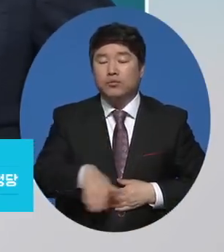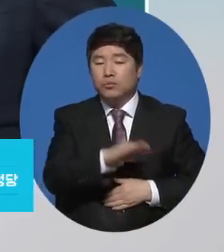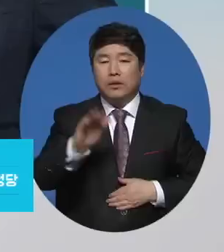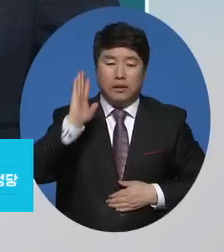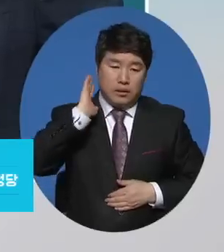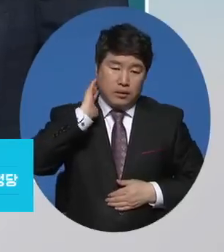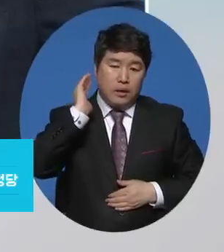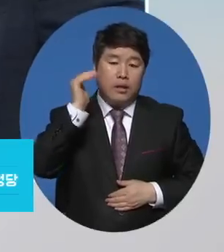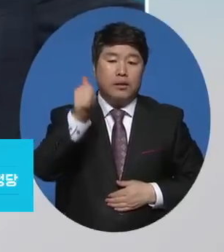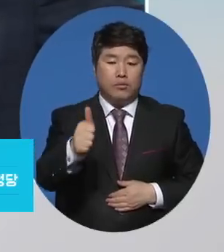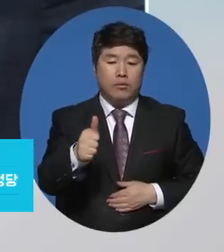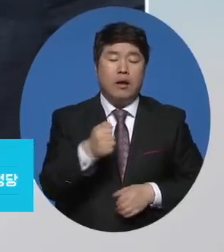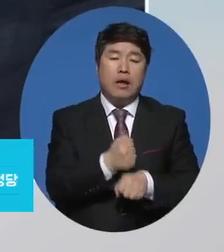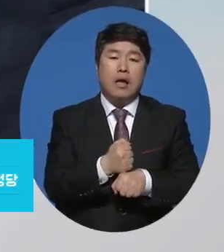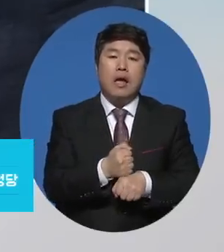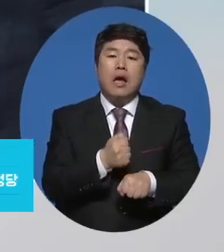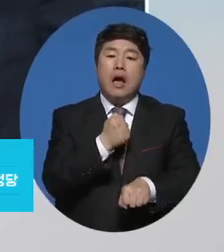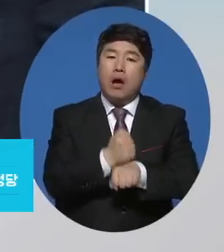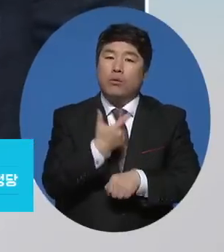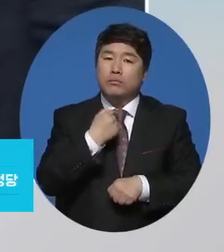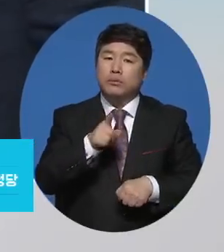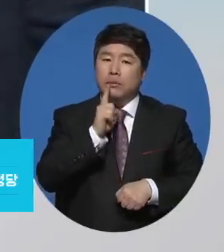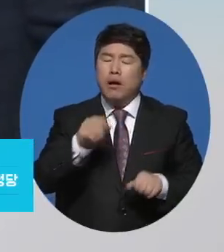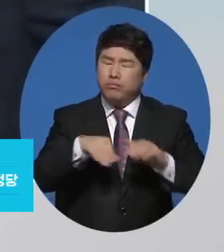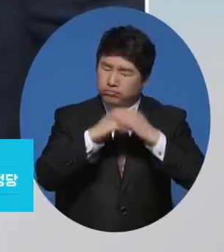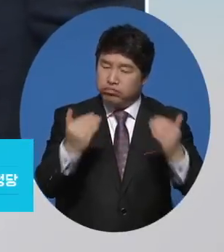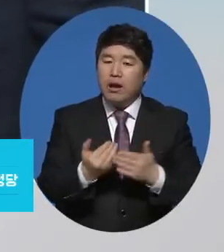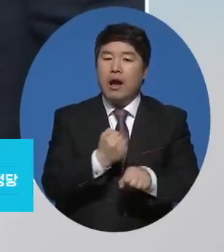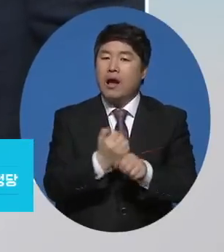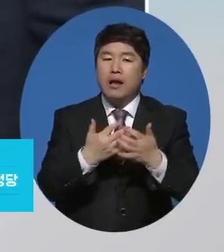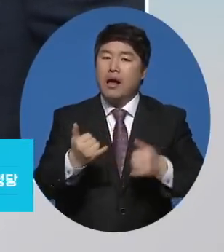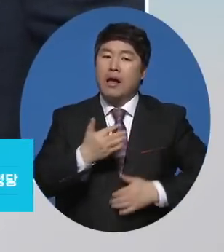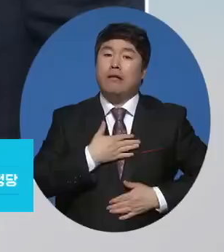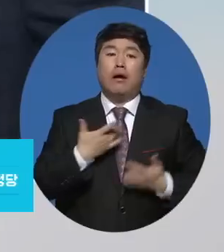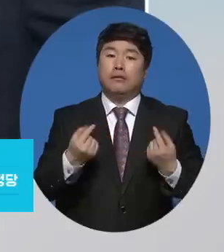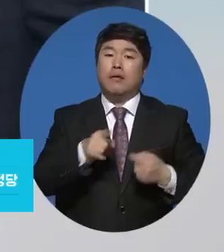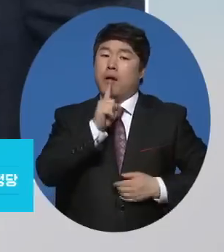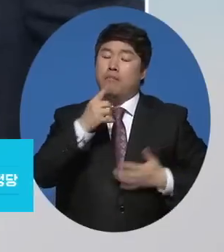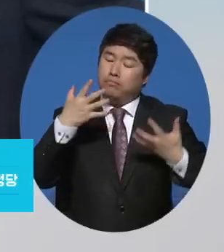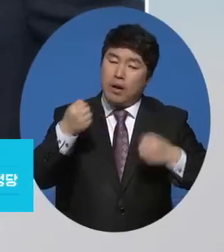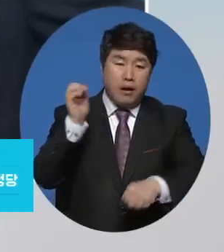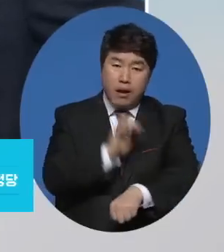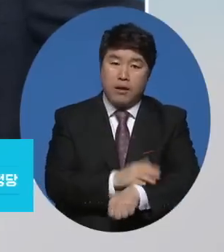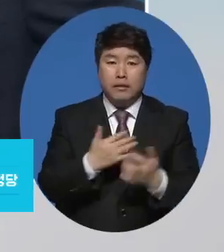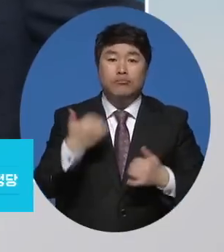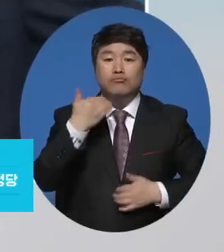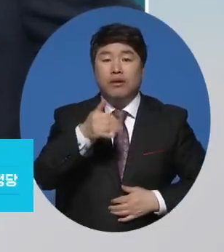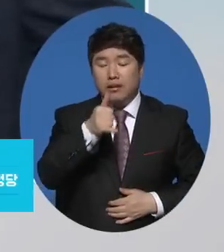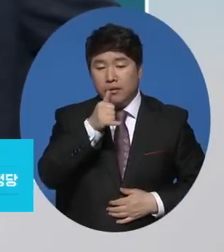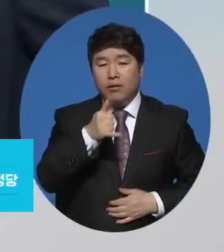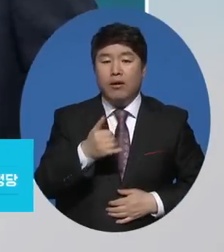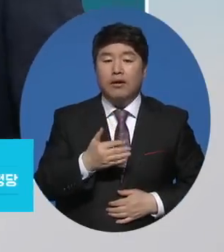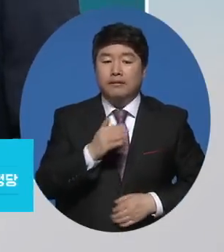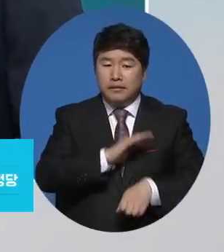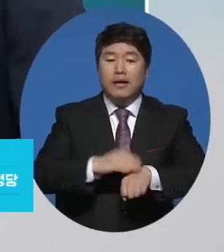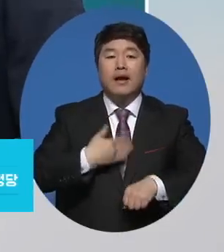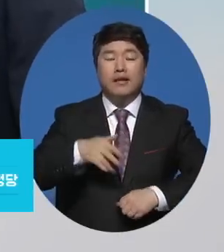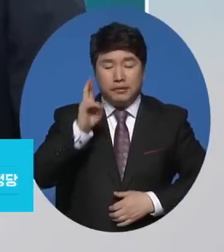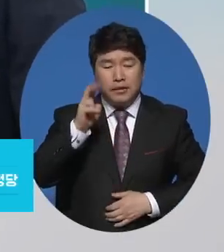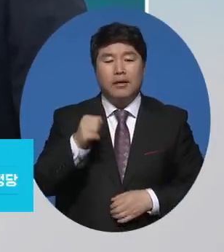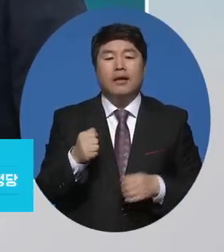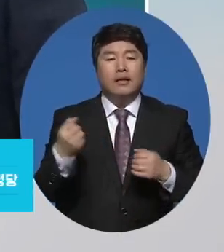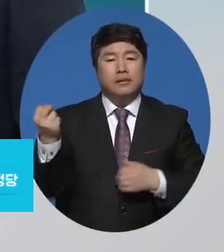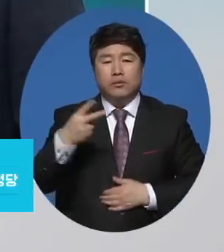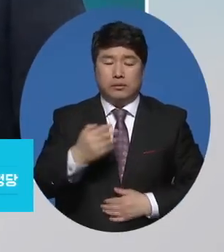대통령한테 예 할 말 다 한 사람 저 저만큼 한 사람 누가 있습니까 그 다 잘 아시지 않습니까 예 그리고